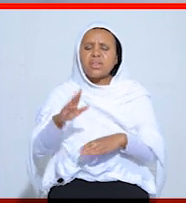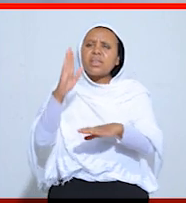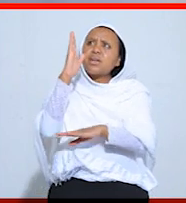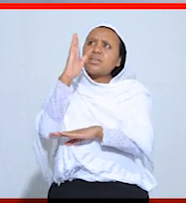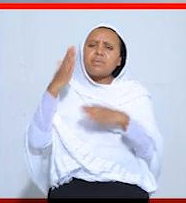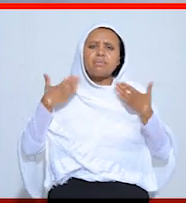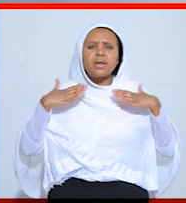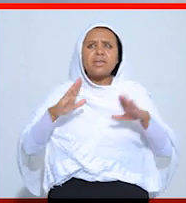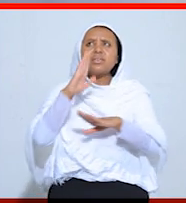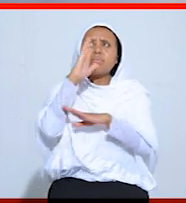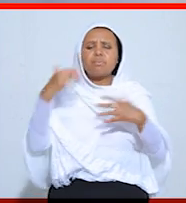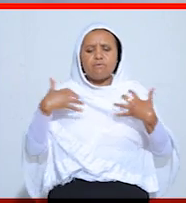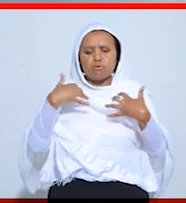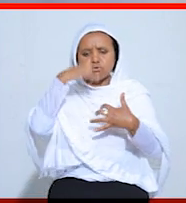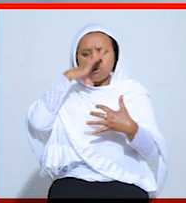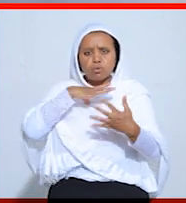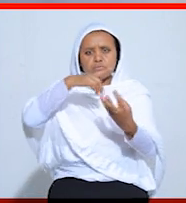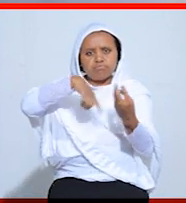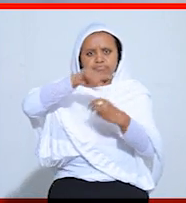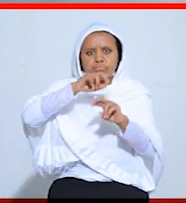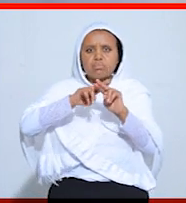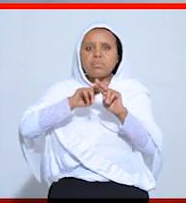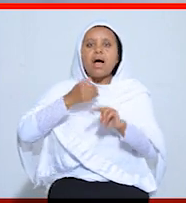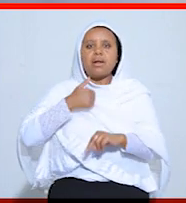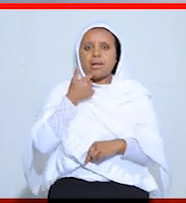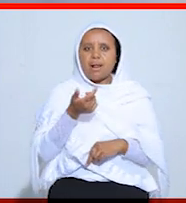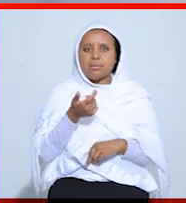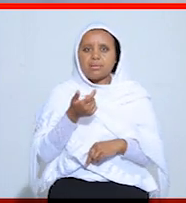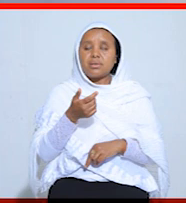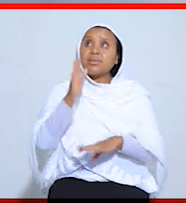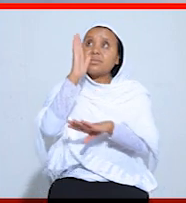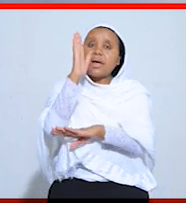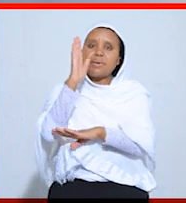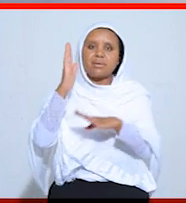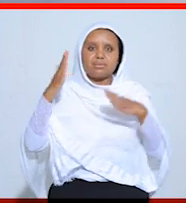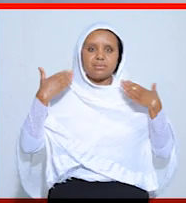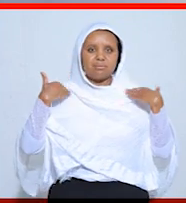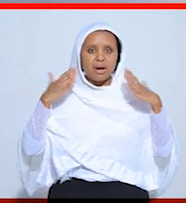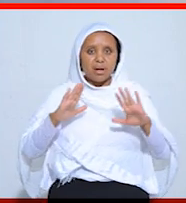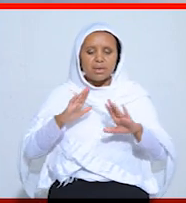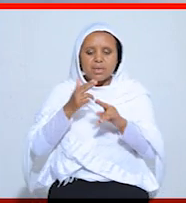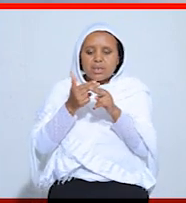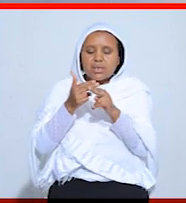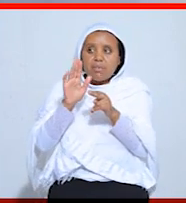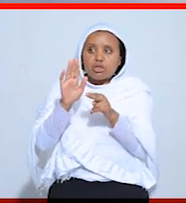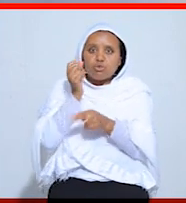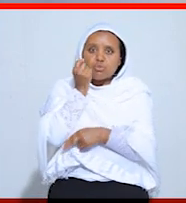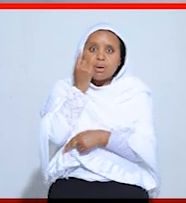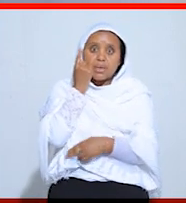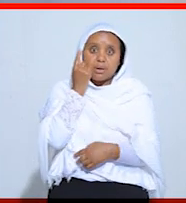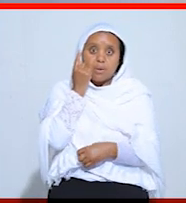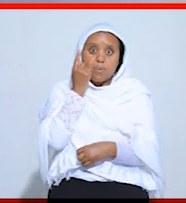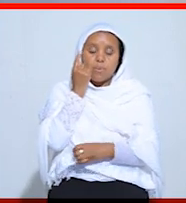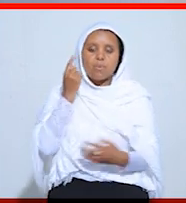የእግዚአብሔር መልአክ እግዚአብሔርን በሚፈሩ ሰዎች ዙሪያ ይሰፍራል አለ። እንግዲህ የእግዚአብሔር መልአክ ከስማቸው